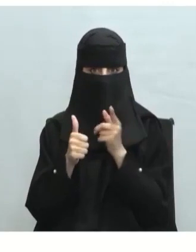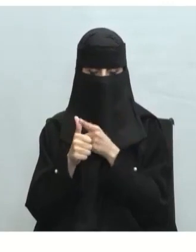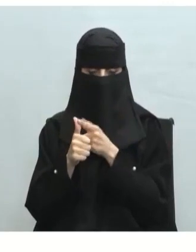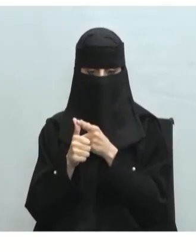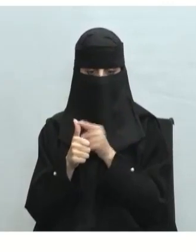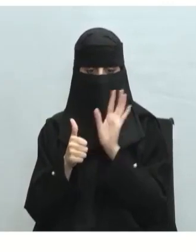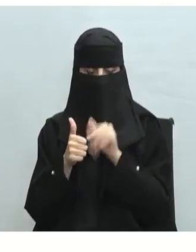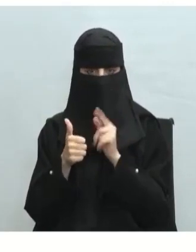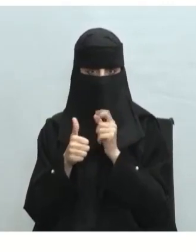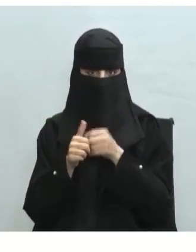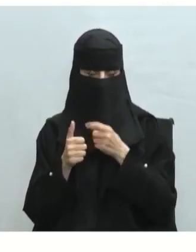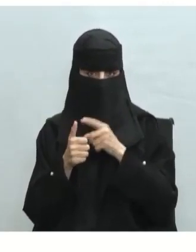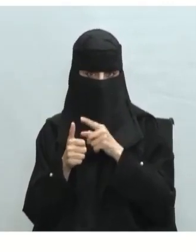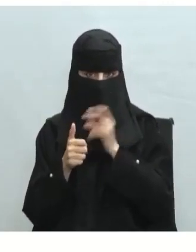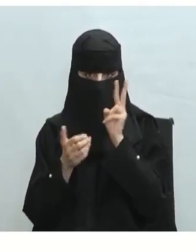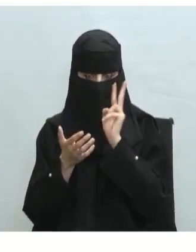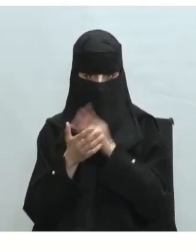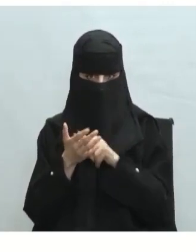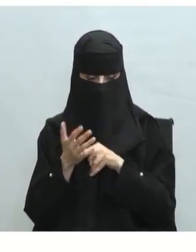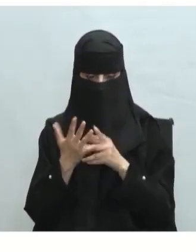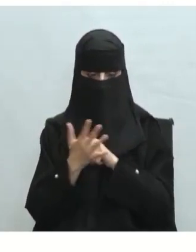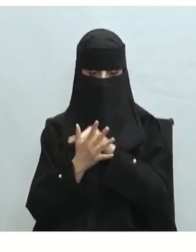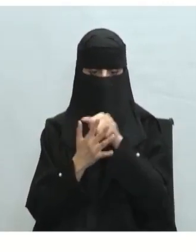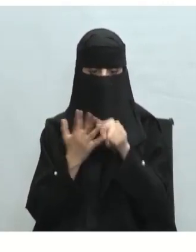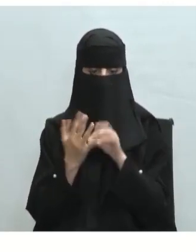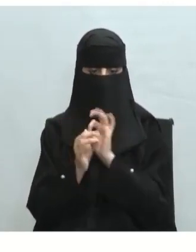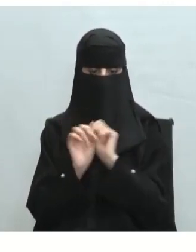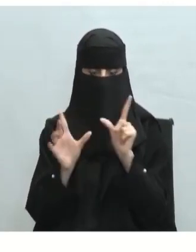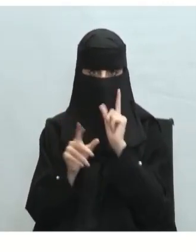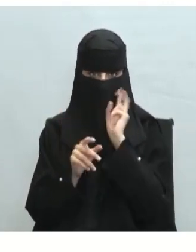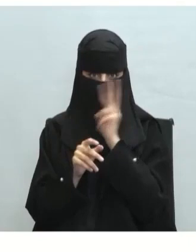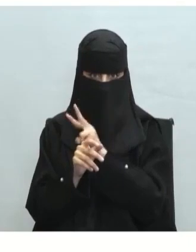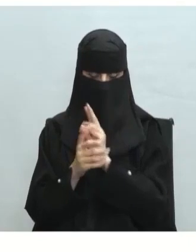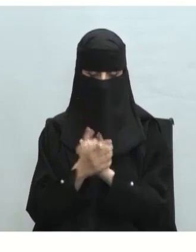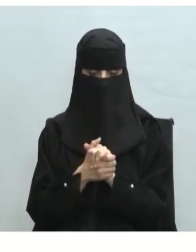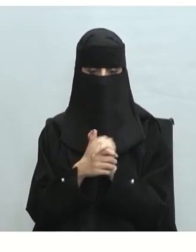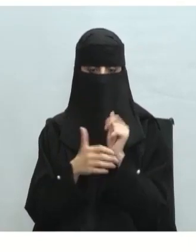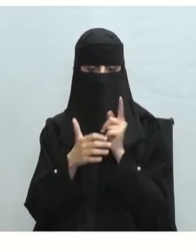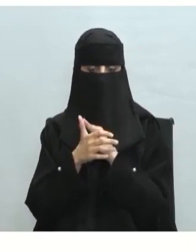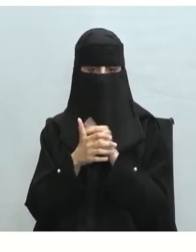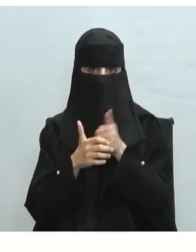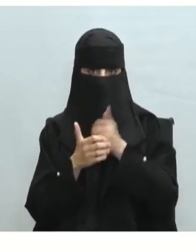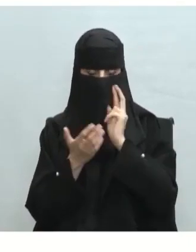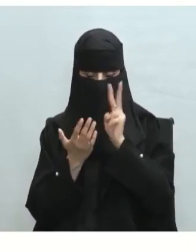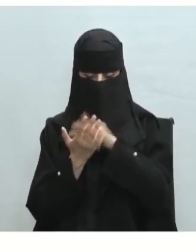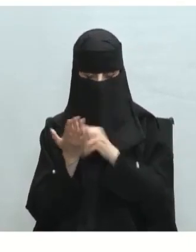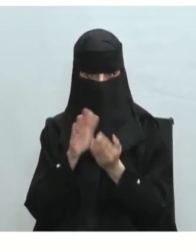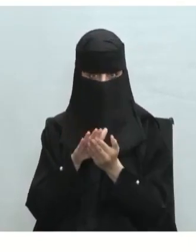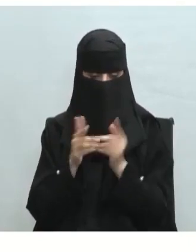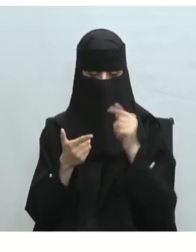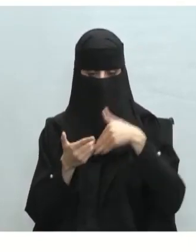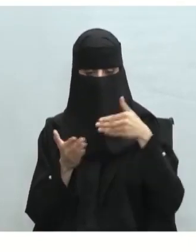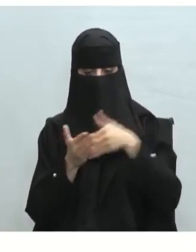خطوات قراءه متعمقه او قراءه التحليليه او خمسه تاليب لزياده التركيز والفهم هنا الخطوات والعمليات التي تتم فيها عمليه